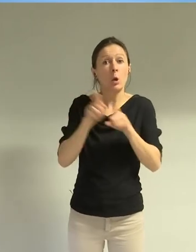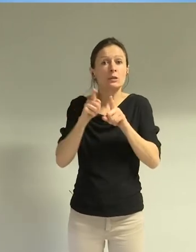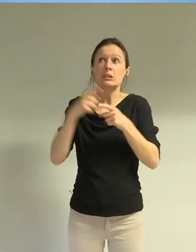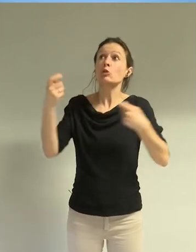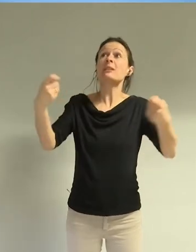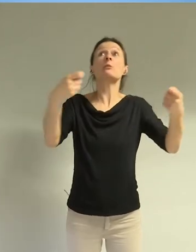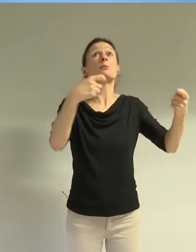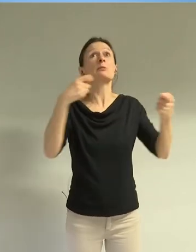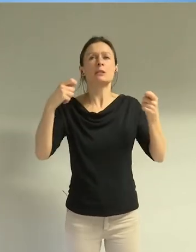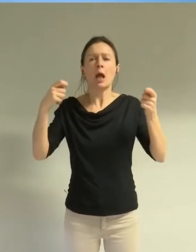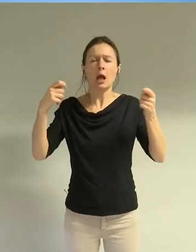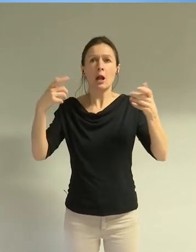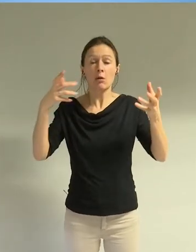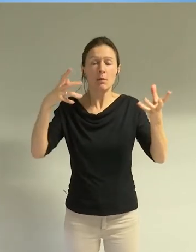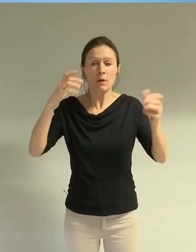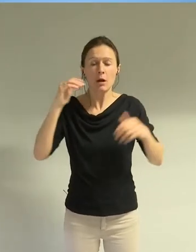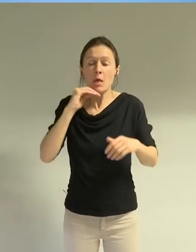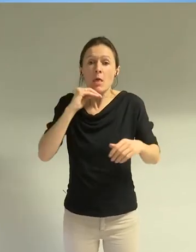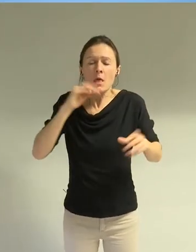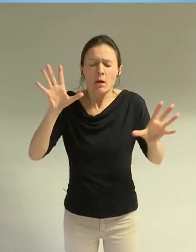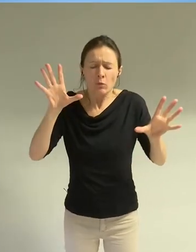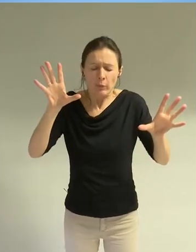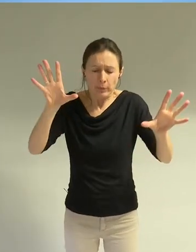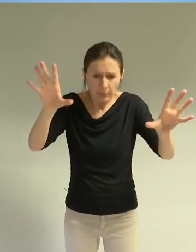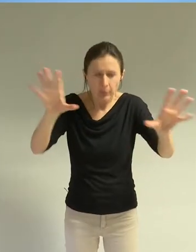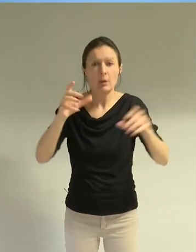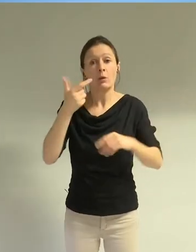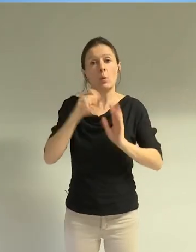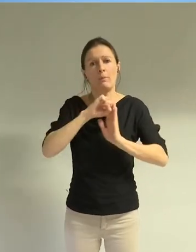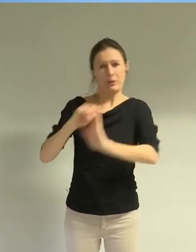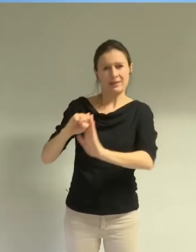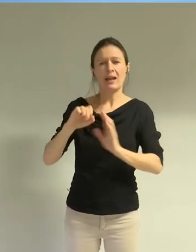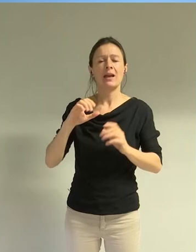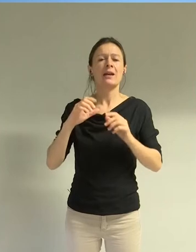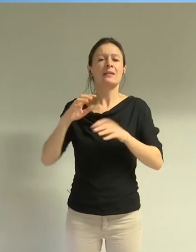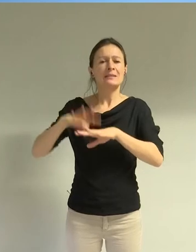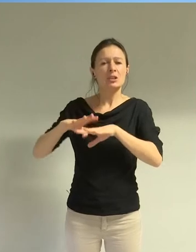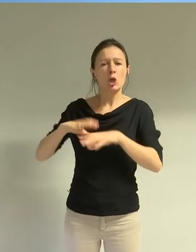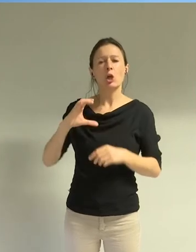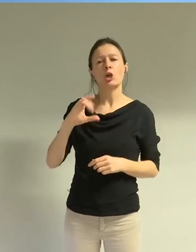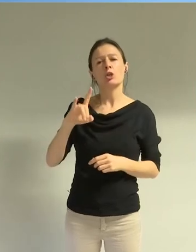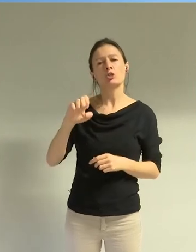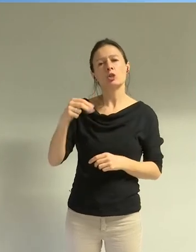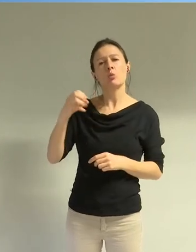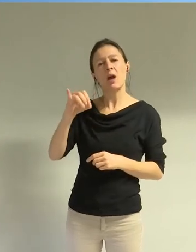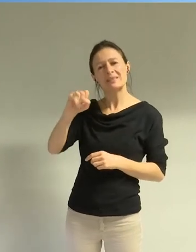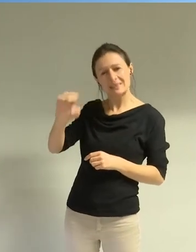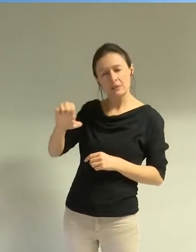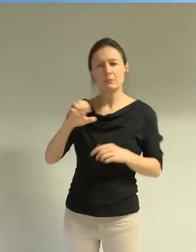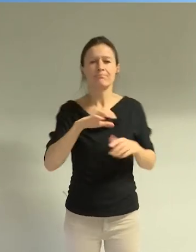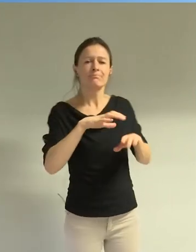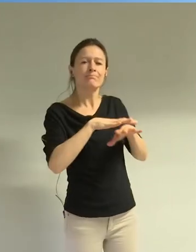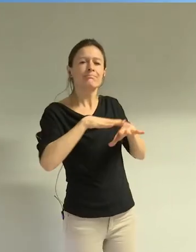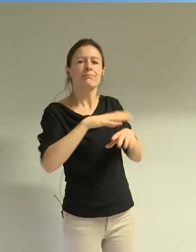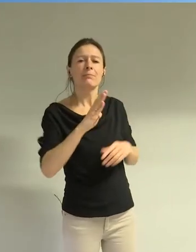deux secteurs prioritaires la rue chenoise le secteur chinoise et le secteur béria en travaillant avec les commerçants sur la